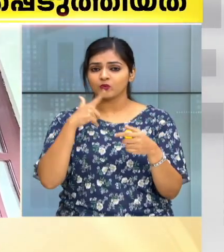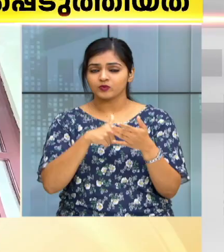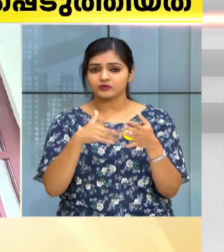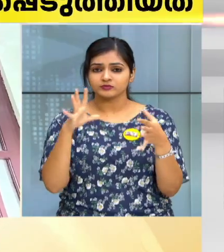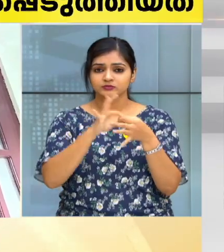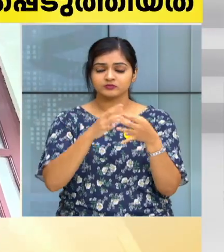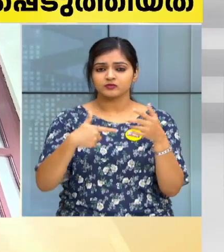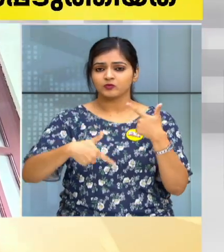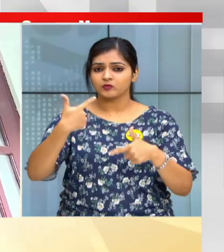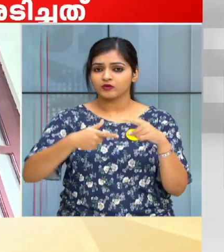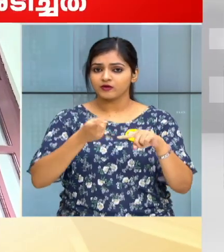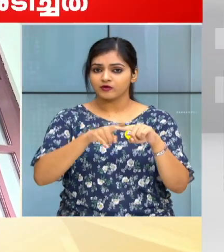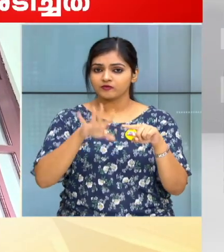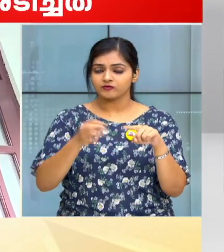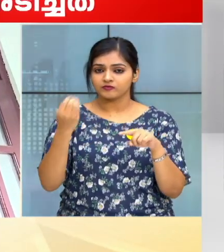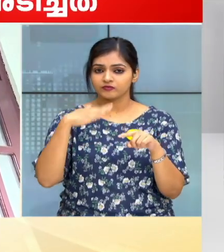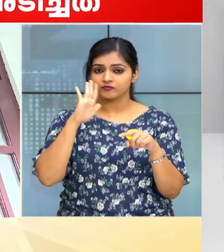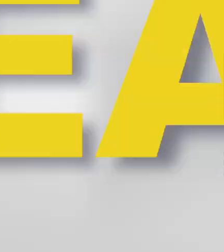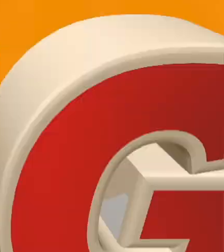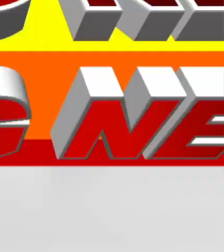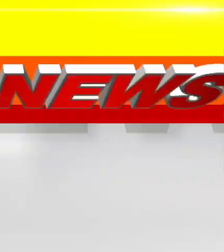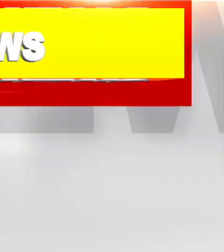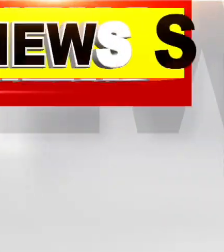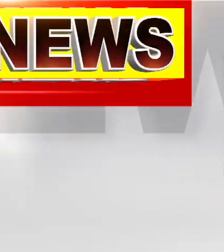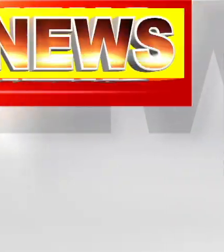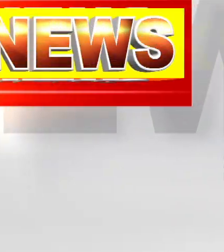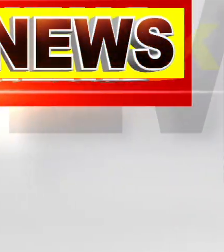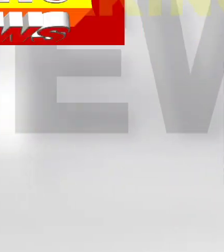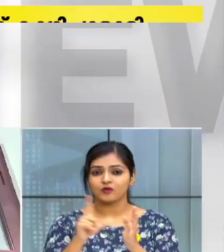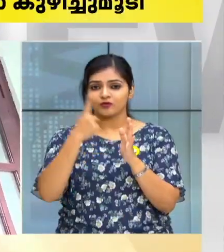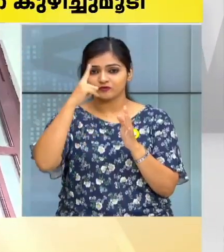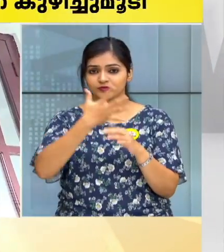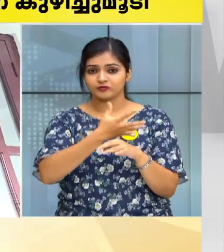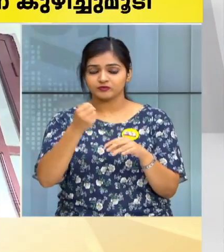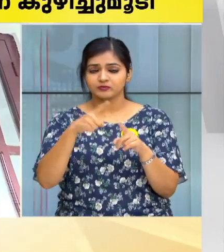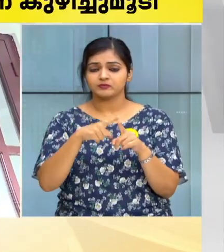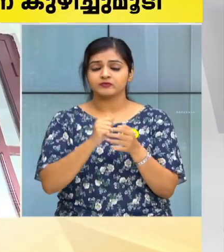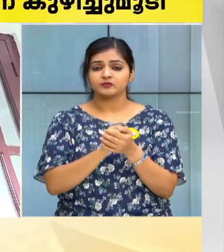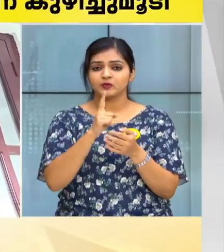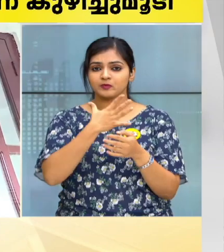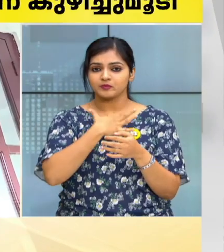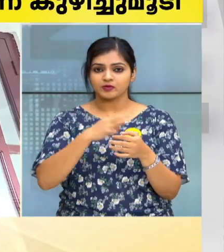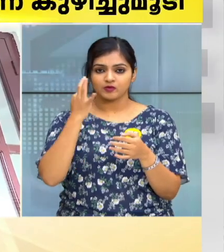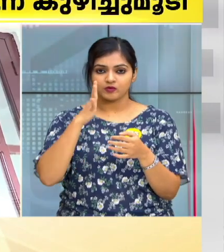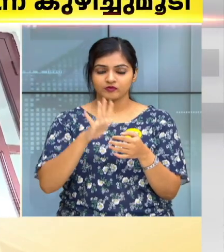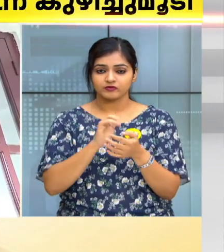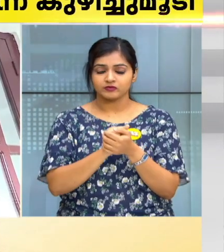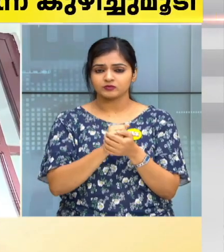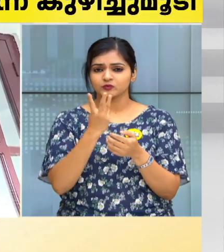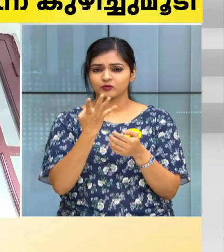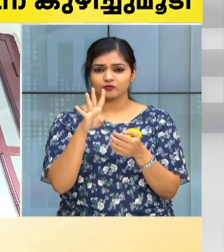വഴക്ക് നടന്നെന്ന് പറയാനായിട്ട്. അമ്മച്ചേർക്ക് എന്തോ സ്വർണം പണയം വെക്കാൻ വേണ്ടി ചോദിച്ച് എന്നാണ് പറയണത്. ഒരു മാല ഉണ്ടായിരുന്നു, പിന്നെ 3-4